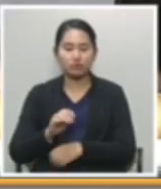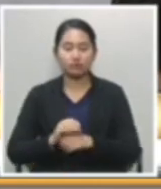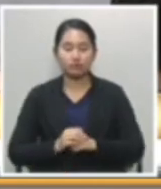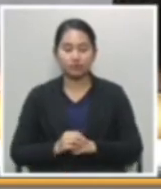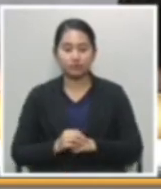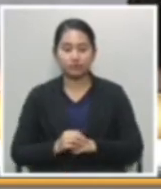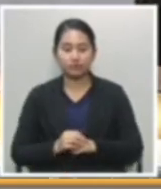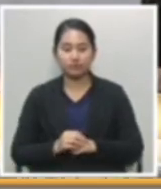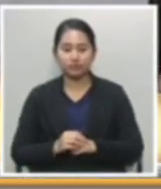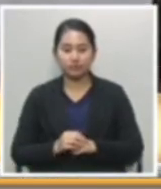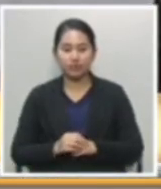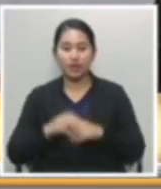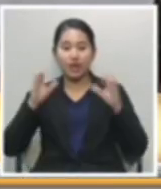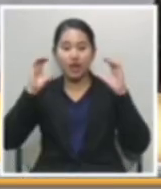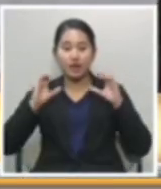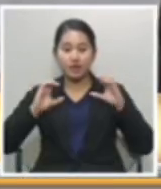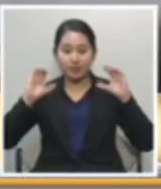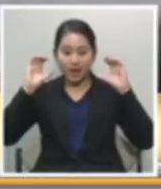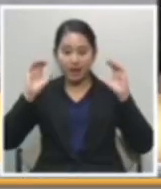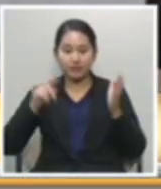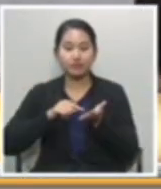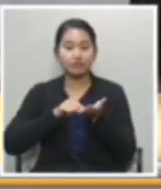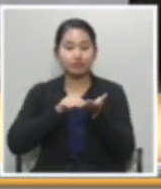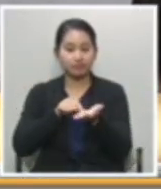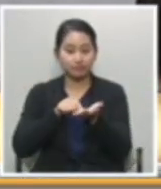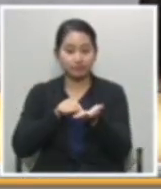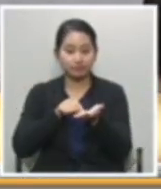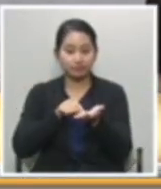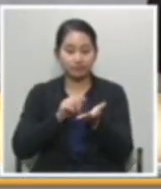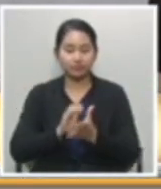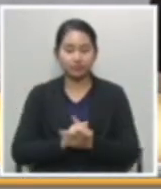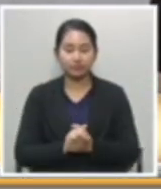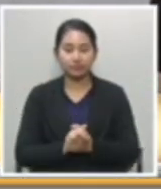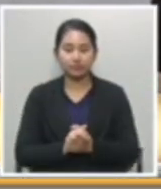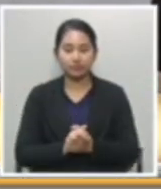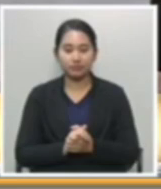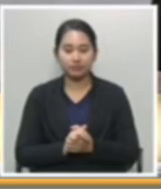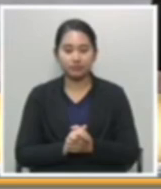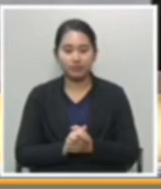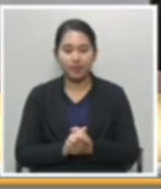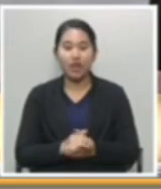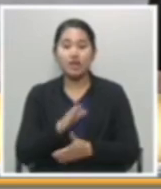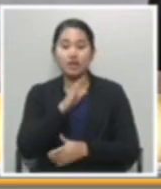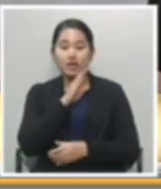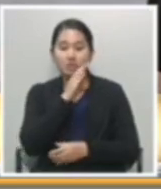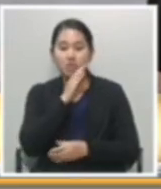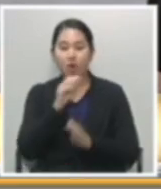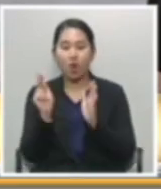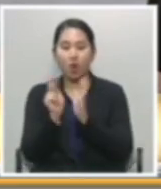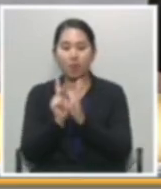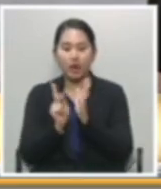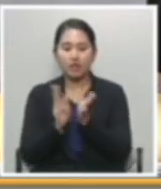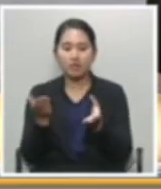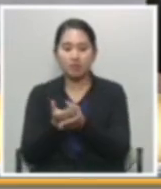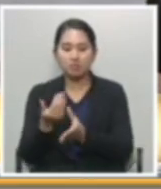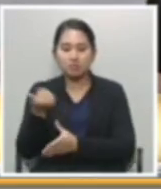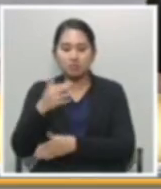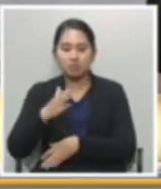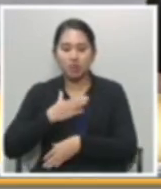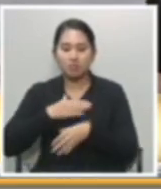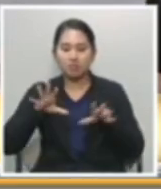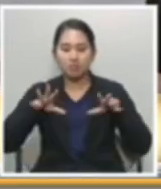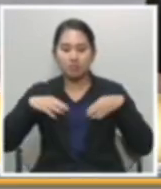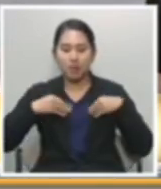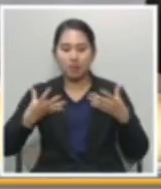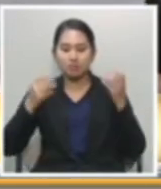นะถึงแม้รัฐบาลจะเป็นผู้เสนอนะฮะซึ่งถ้าเป็นพระราชกำหนดอื่นเนี่ยผมไม่ยอมแน่